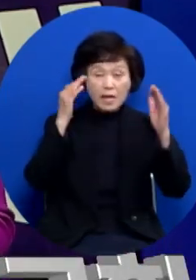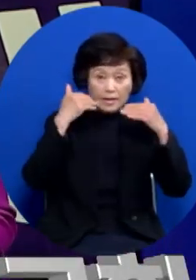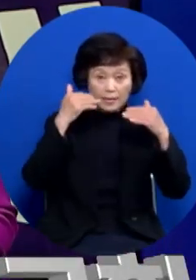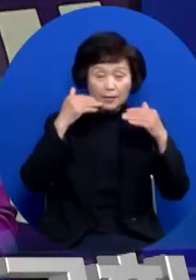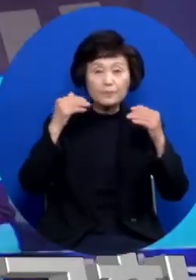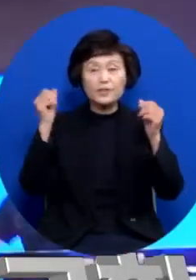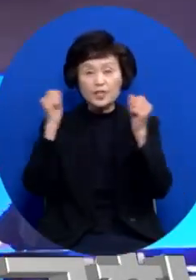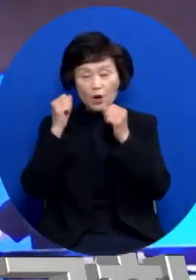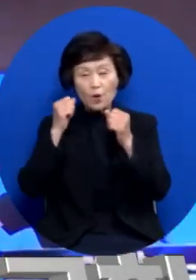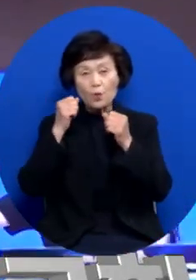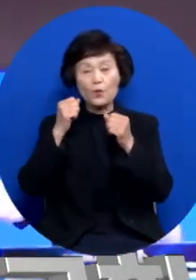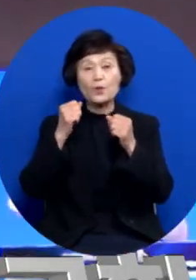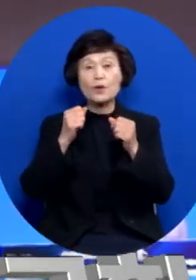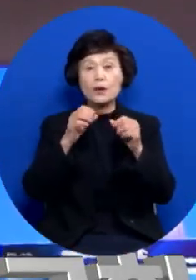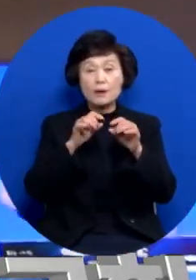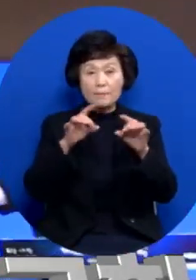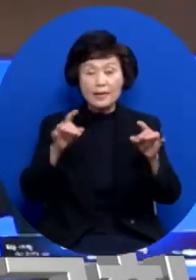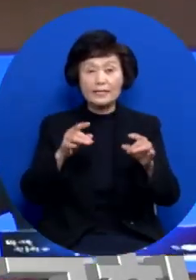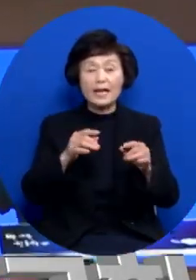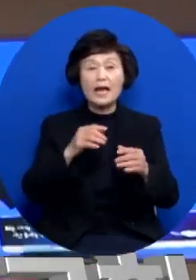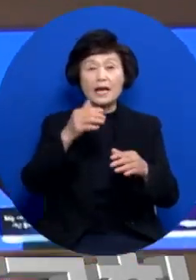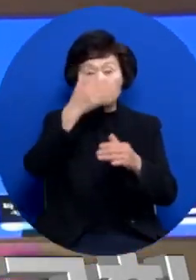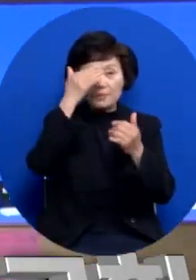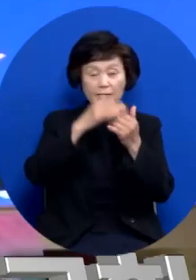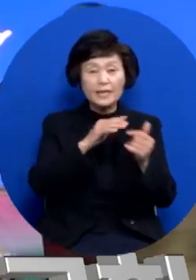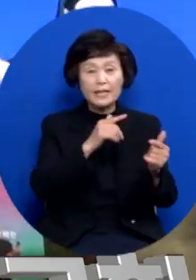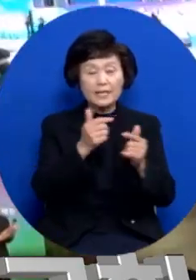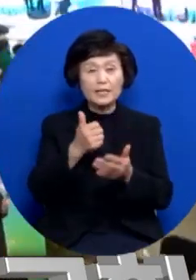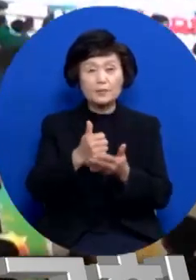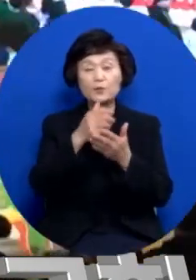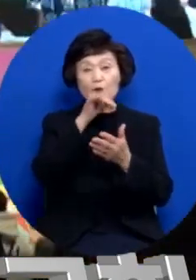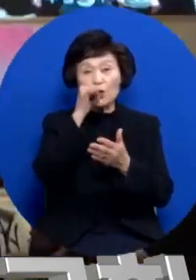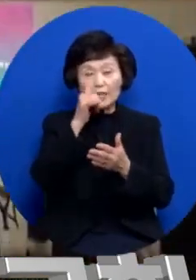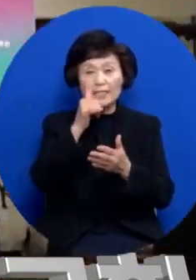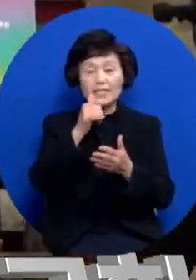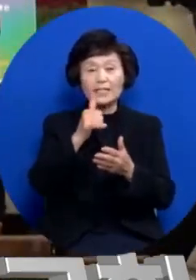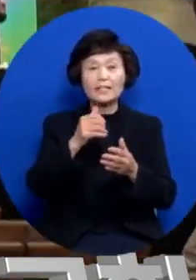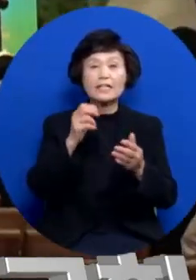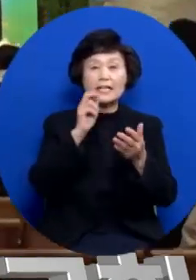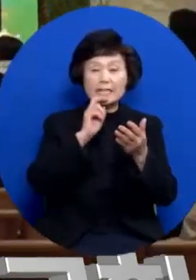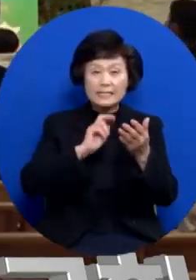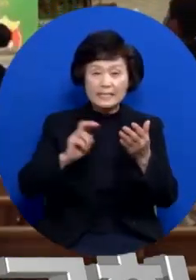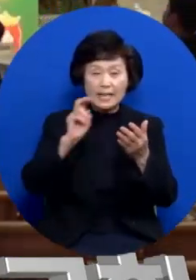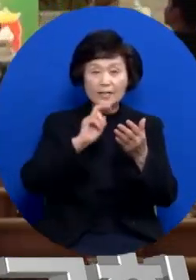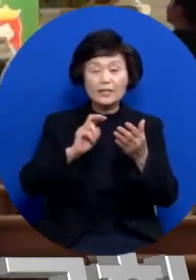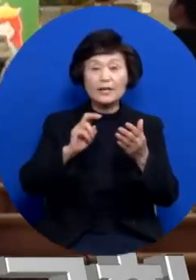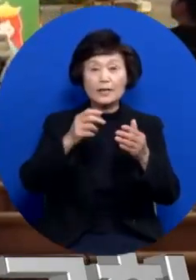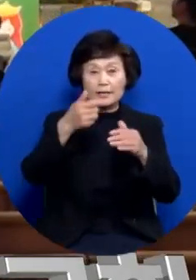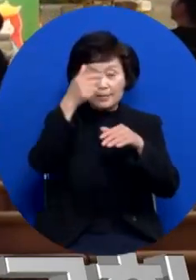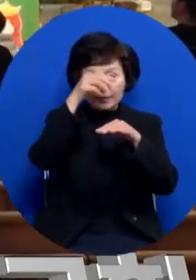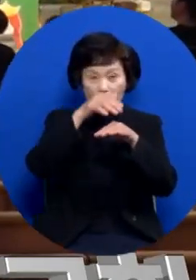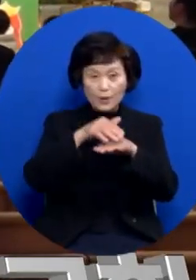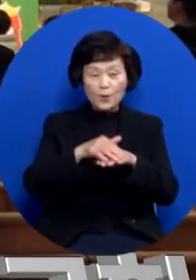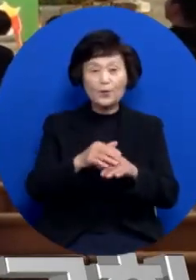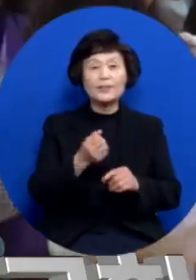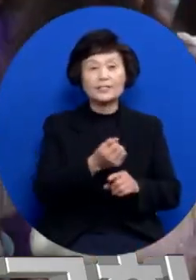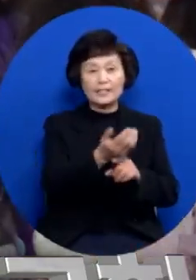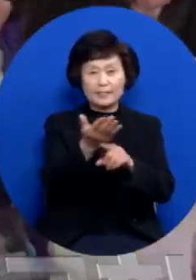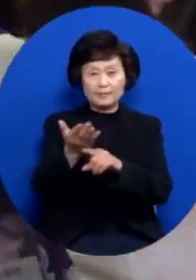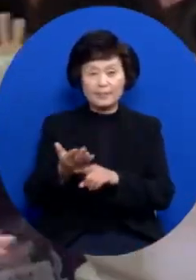겨울 성령 콘퍼런스로 다음 세대를 섬기고 있는 신길교회 다음 세대 섬김 사역을 취재했습니다. 잠시 후에